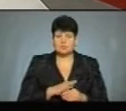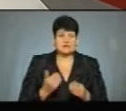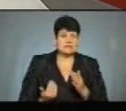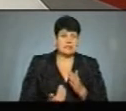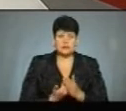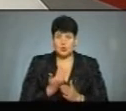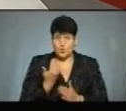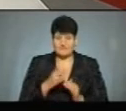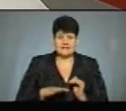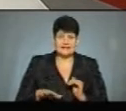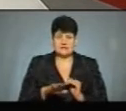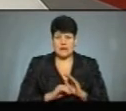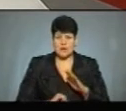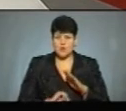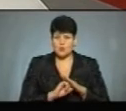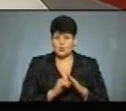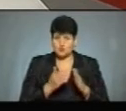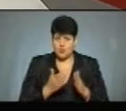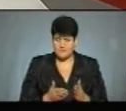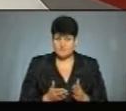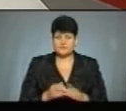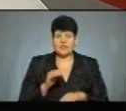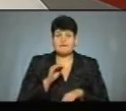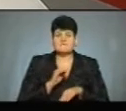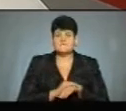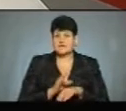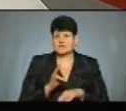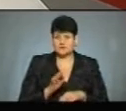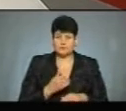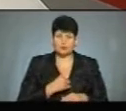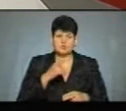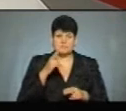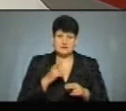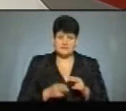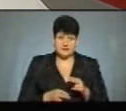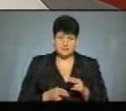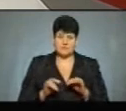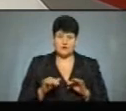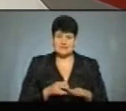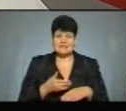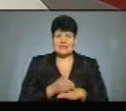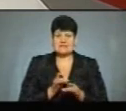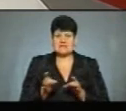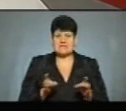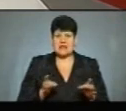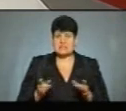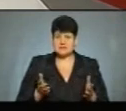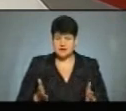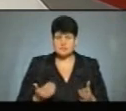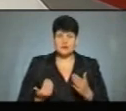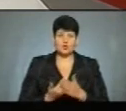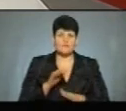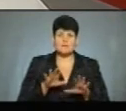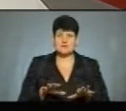новій територіальній основі. Фактично, ми хочемо завершити процес децентралізації, вже нові місцеві